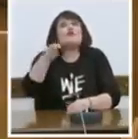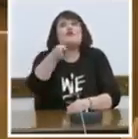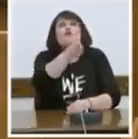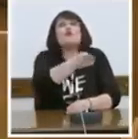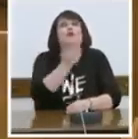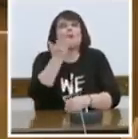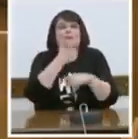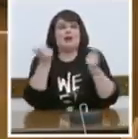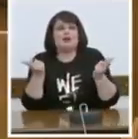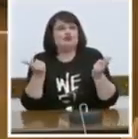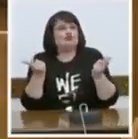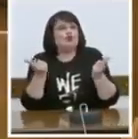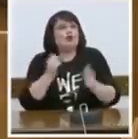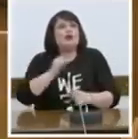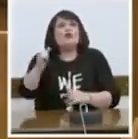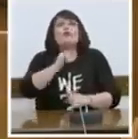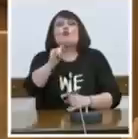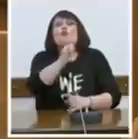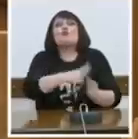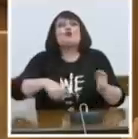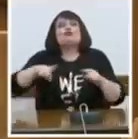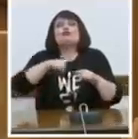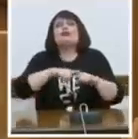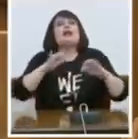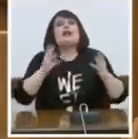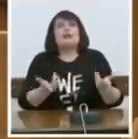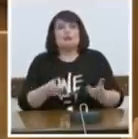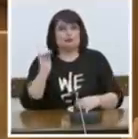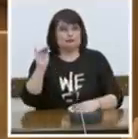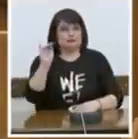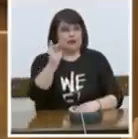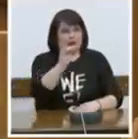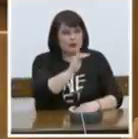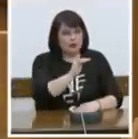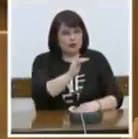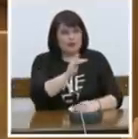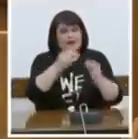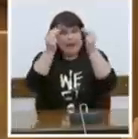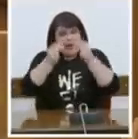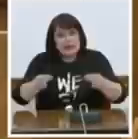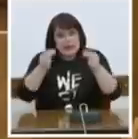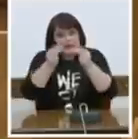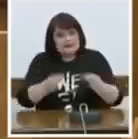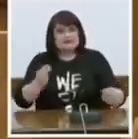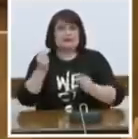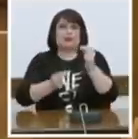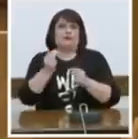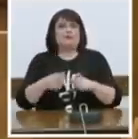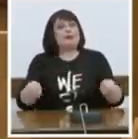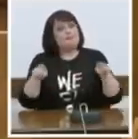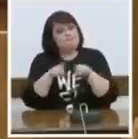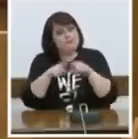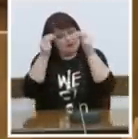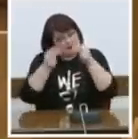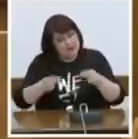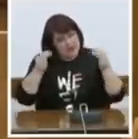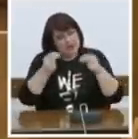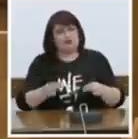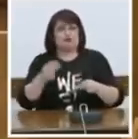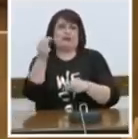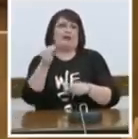της χώρας θα υπηρετήσουν. Σας καλούμε να τα λύσετε, να τα λύσουμε μαζί αυτά τα